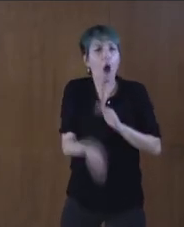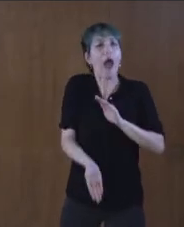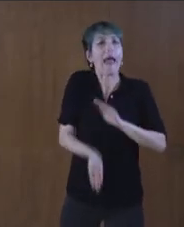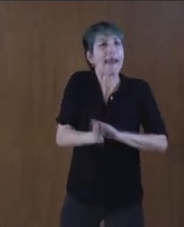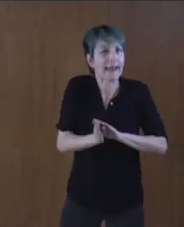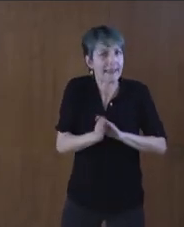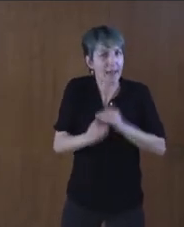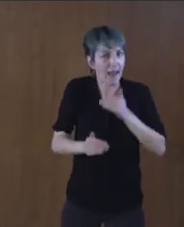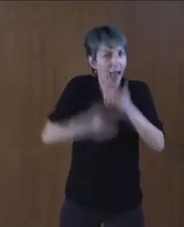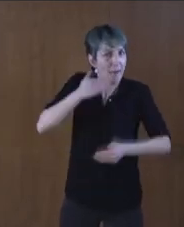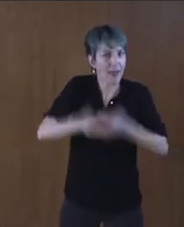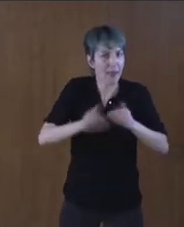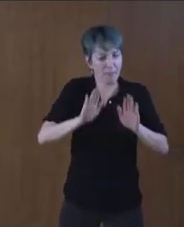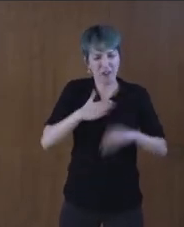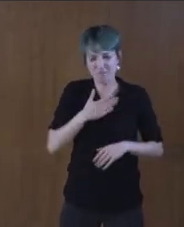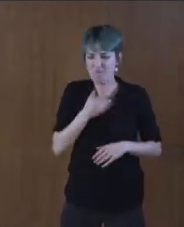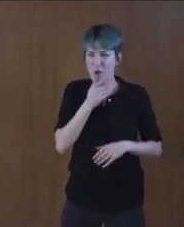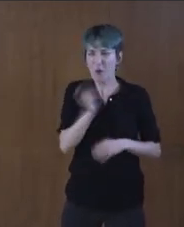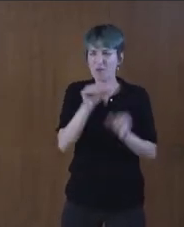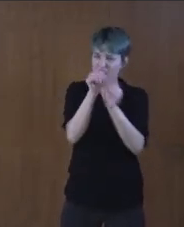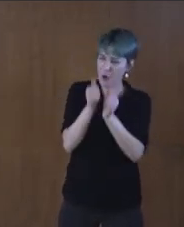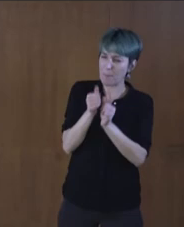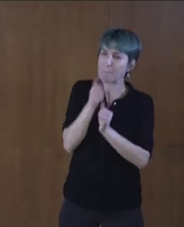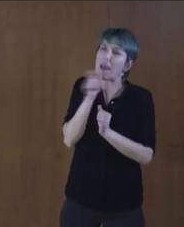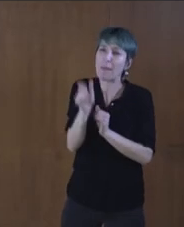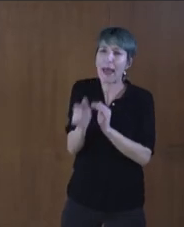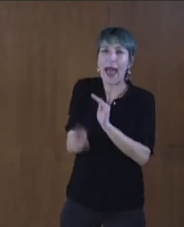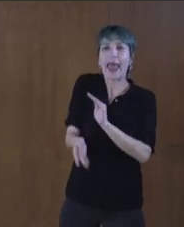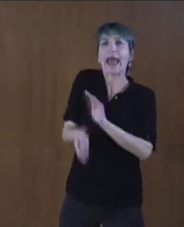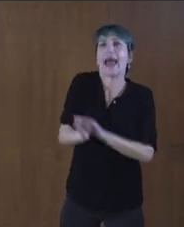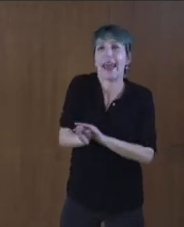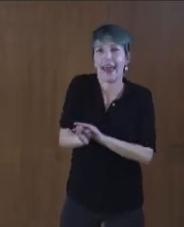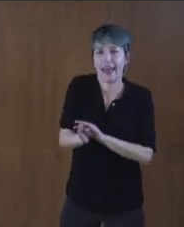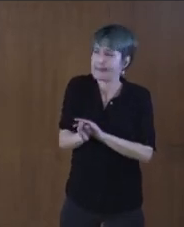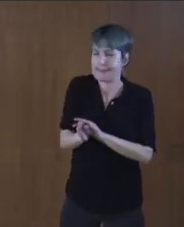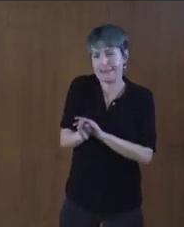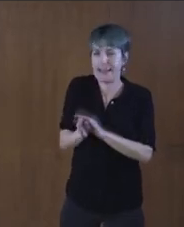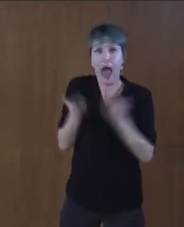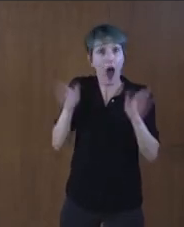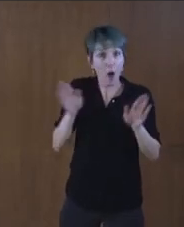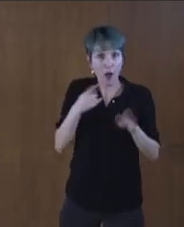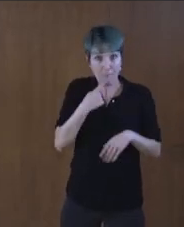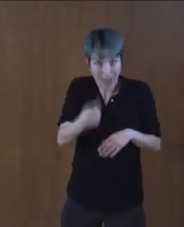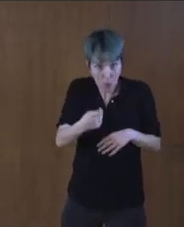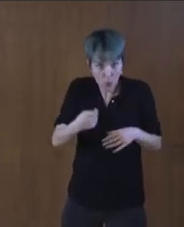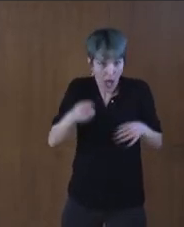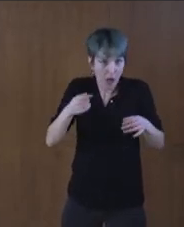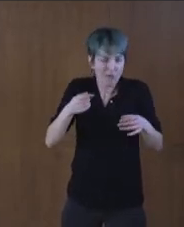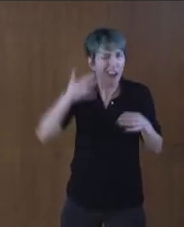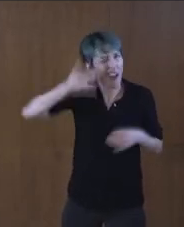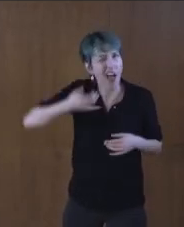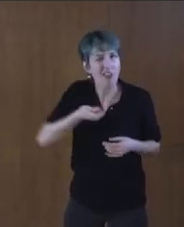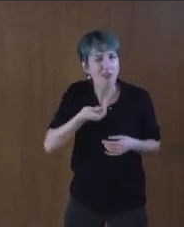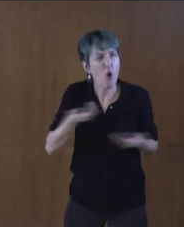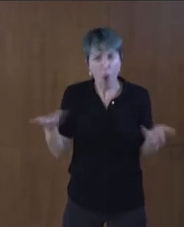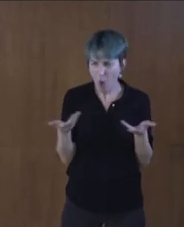m'agrada l'esperit entre prudent i pessimista de l'encara avança, tot i que la pregunta natural seria i